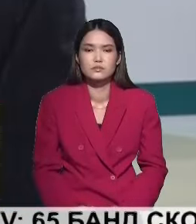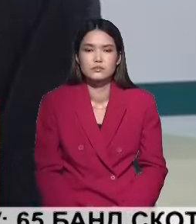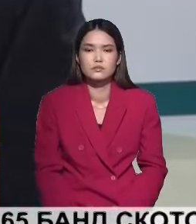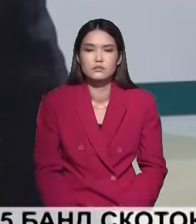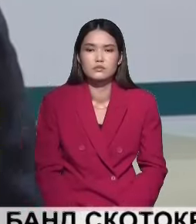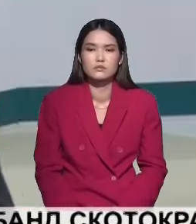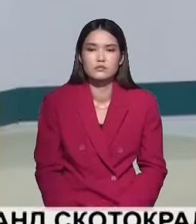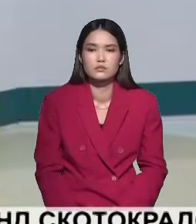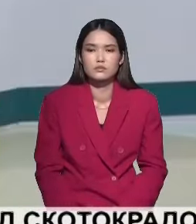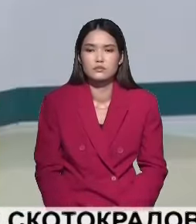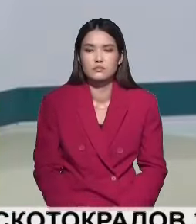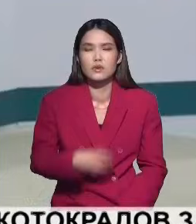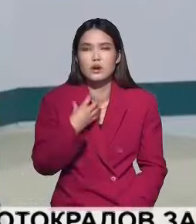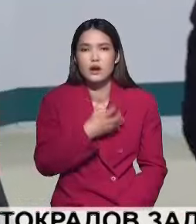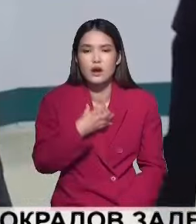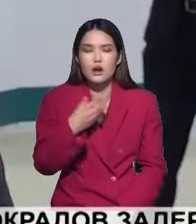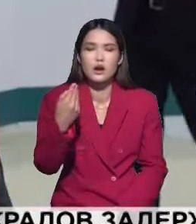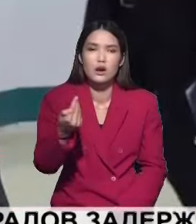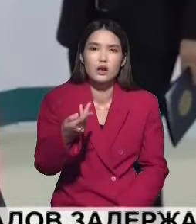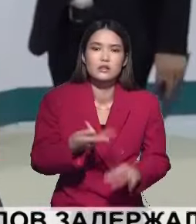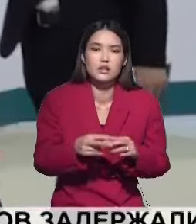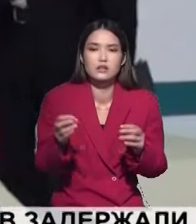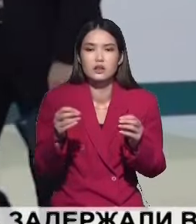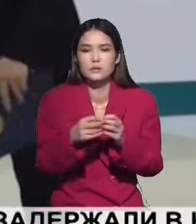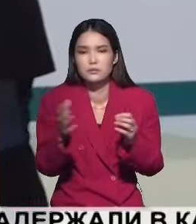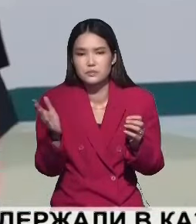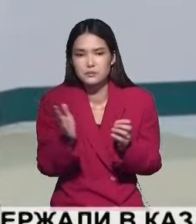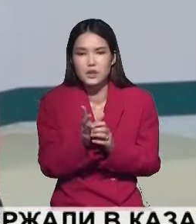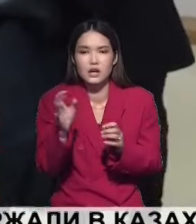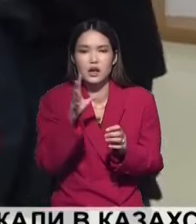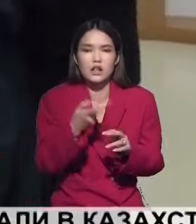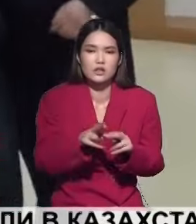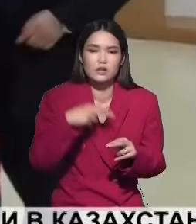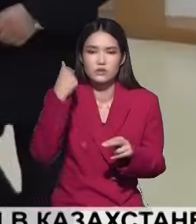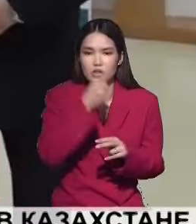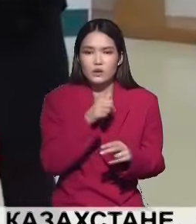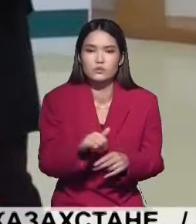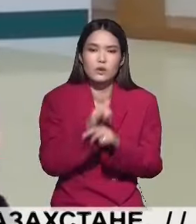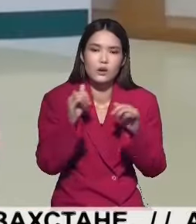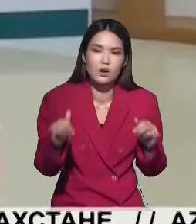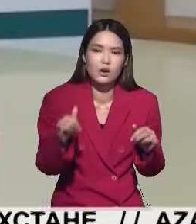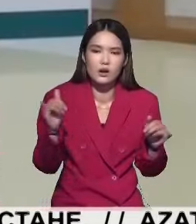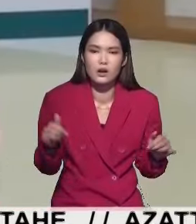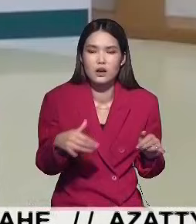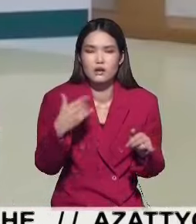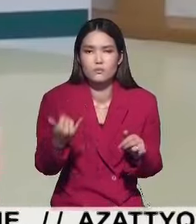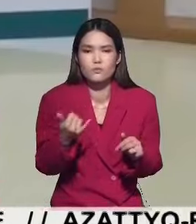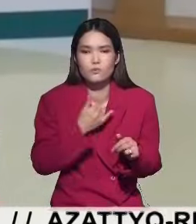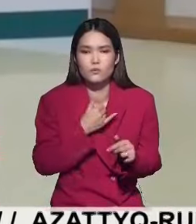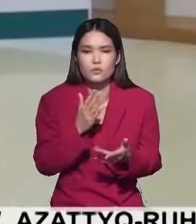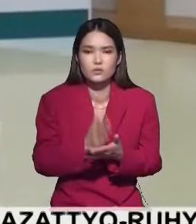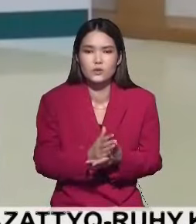Коробиха 15 гостевых домов имеется. В этом году введено еще два. У нас активно население включилось.